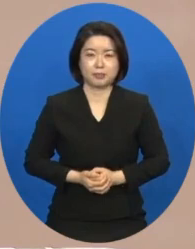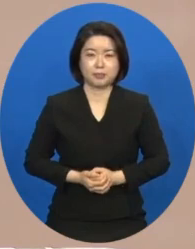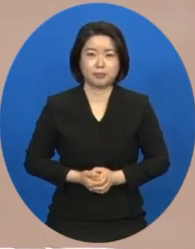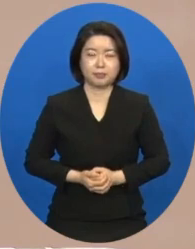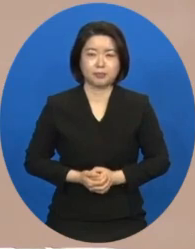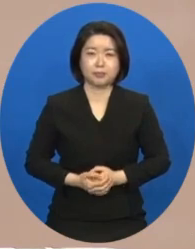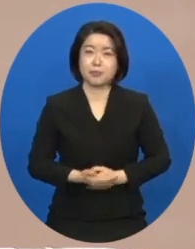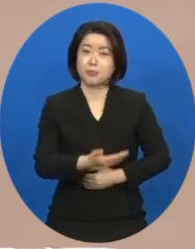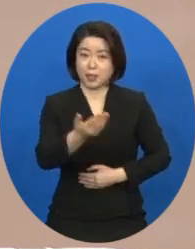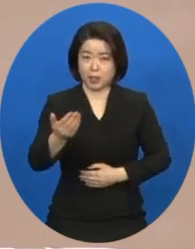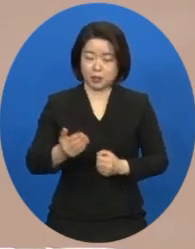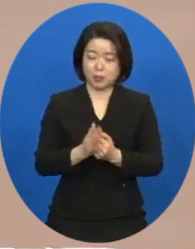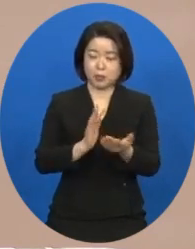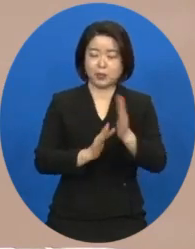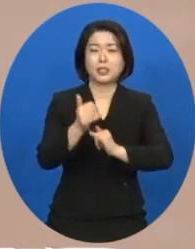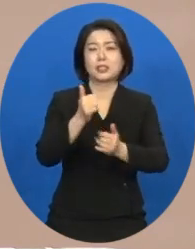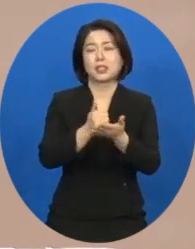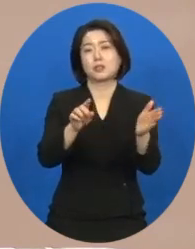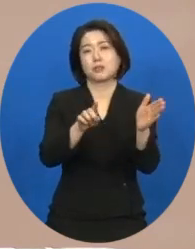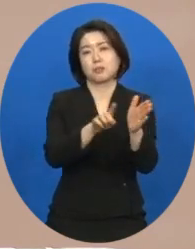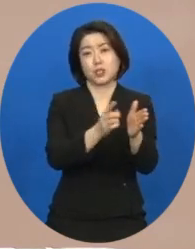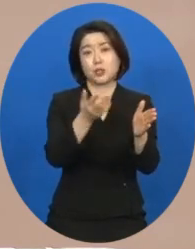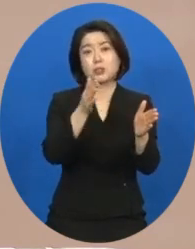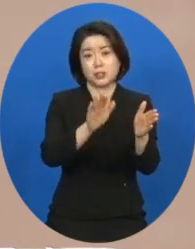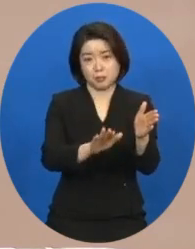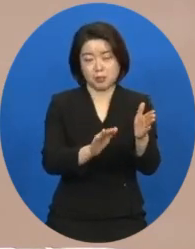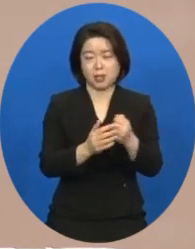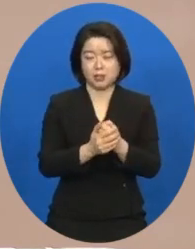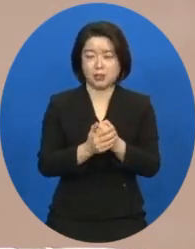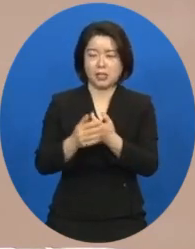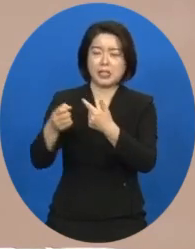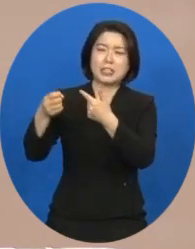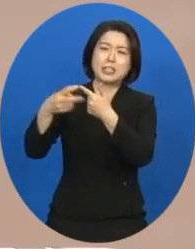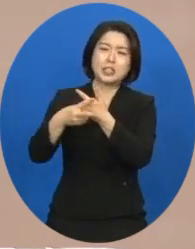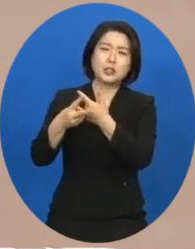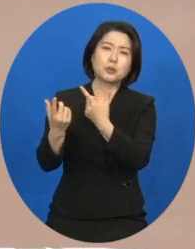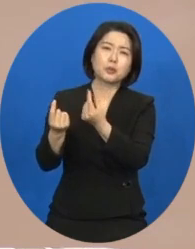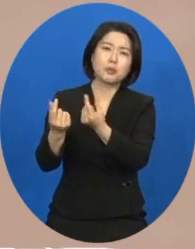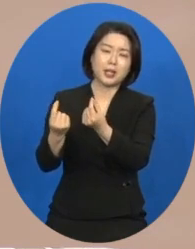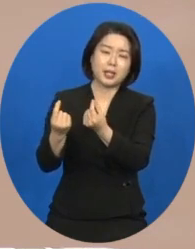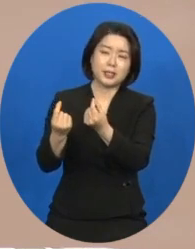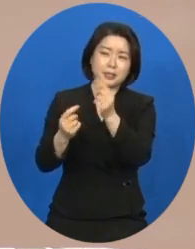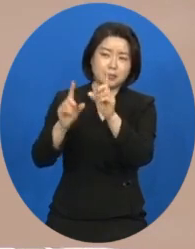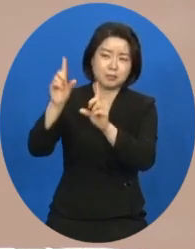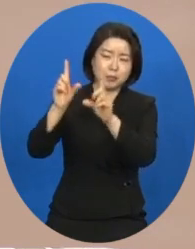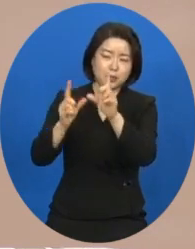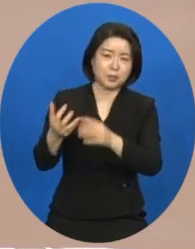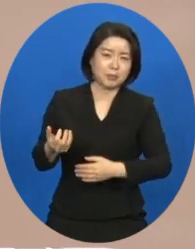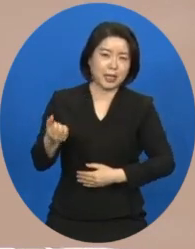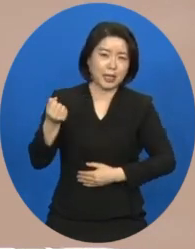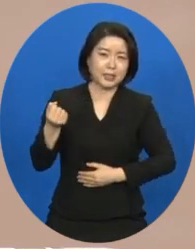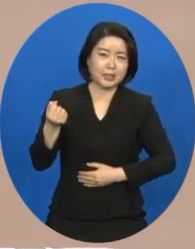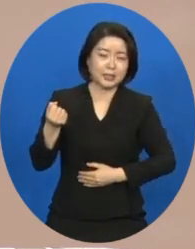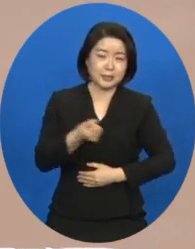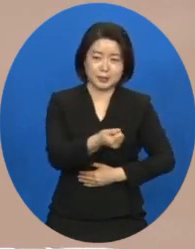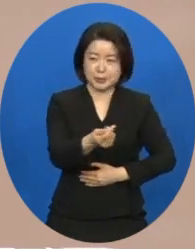여러분, 예수님을 믿고도 꼭 니고데모 같은 태도를 가지고 있는 분들이 있습니다.